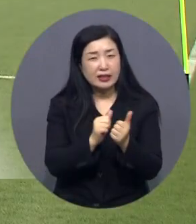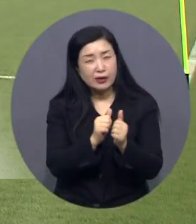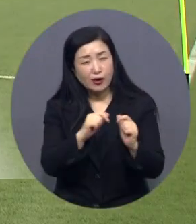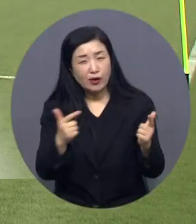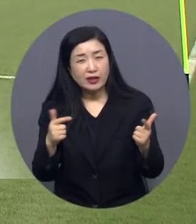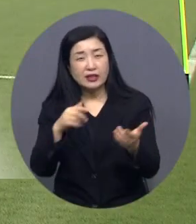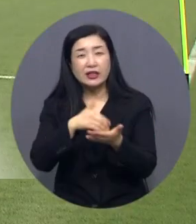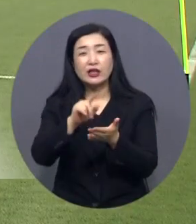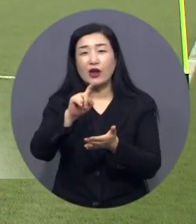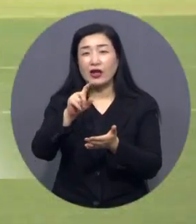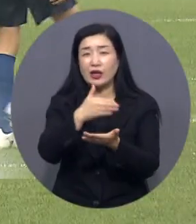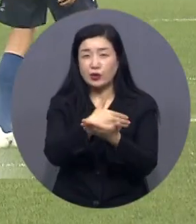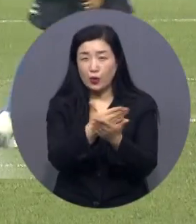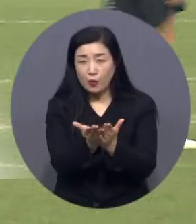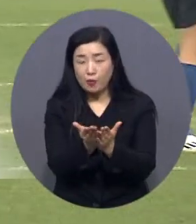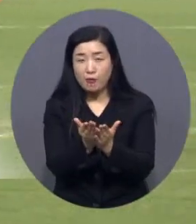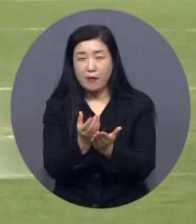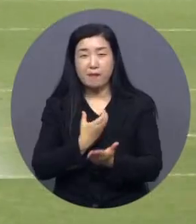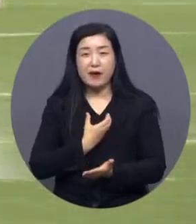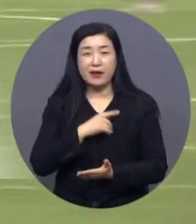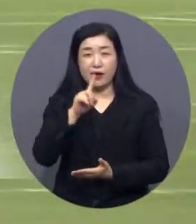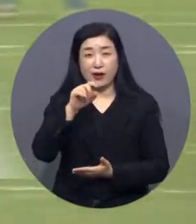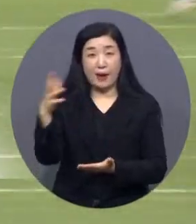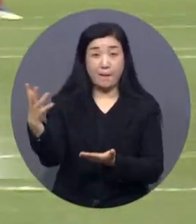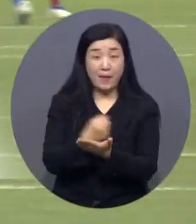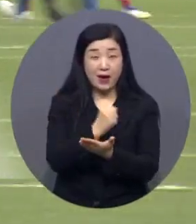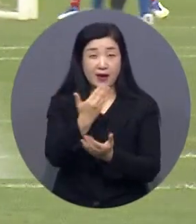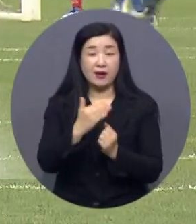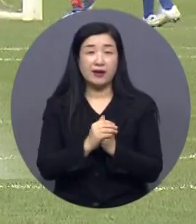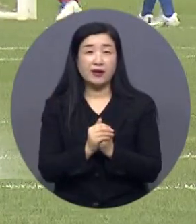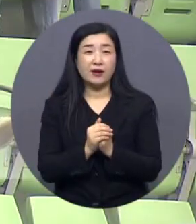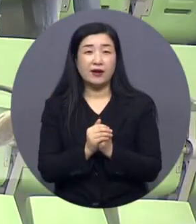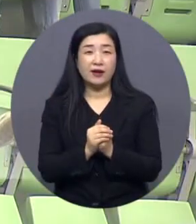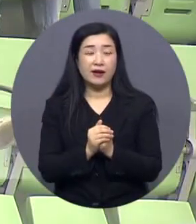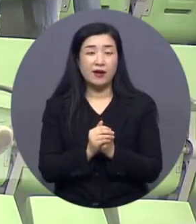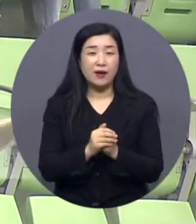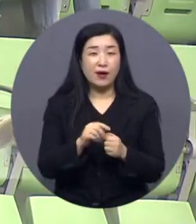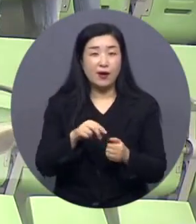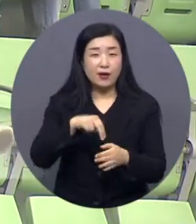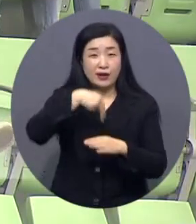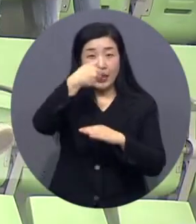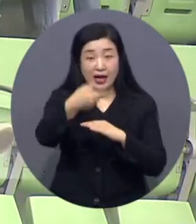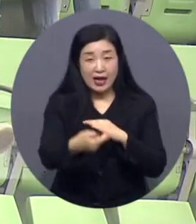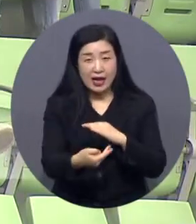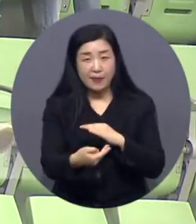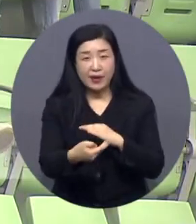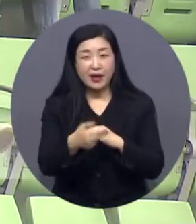11개 종목에서 메달 6개를 추가로 따냈습니다. 플랫폼 다이빙에서